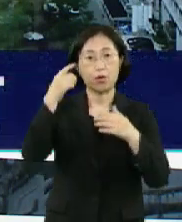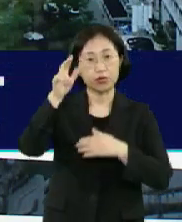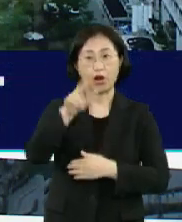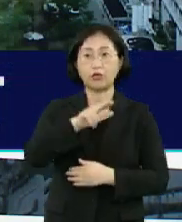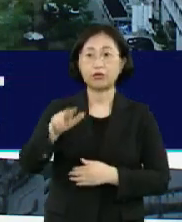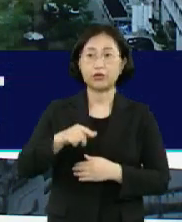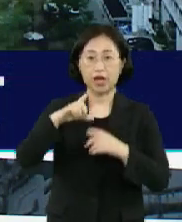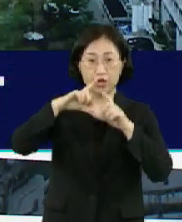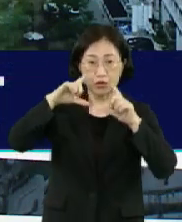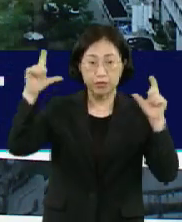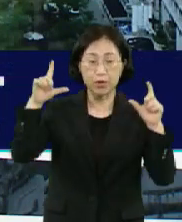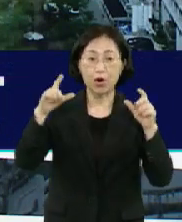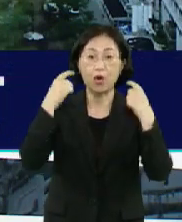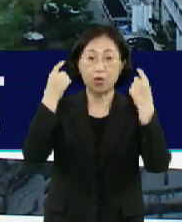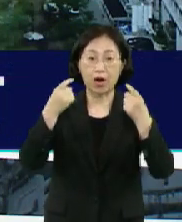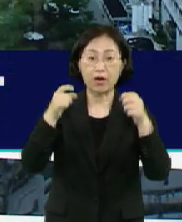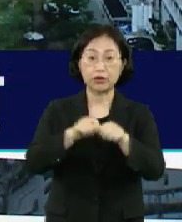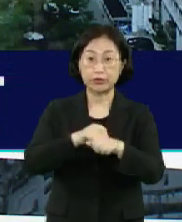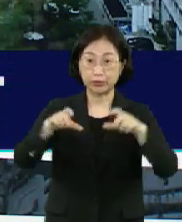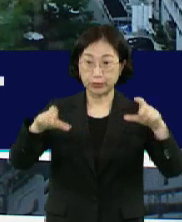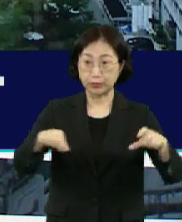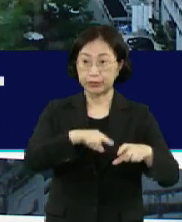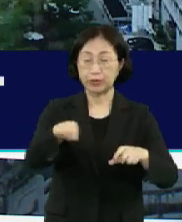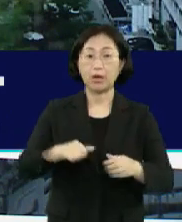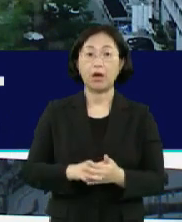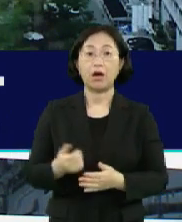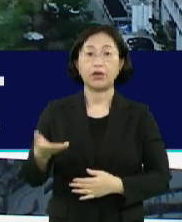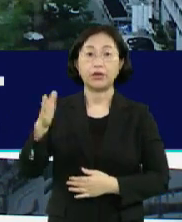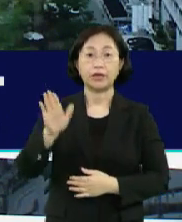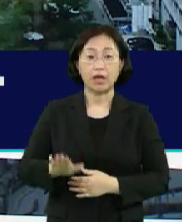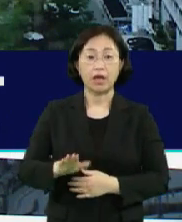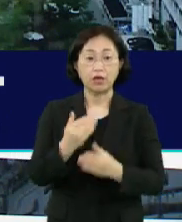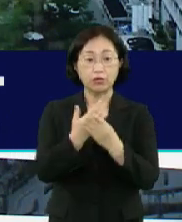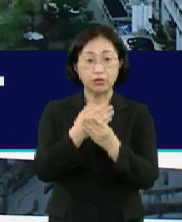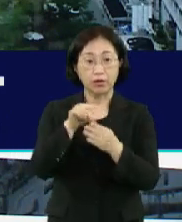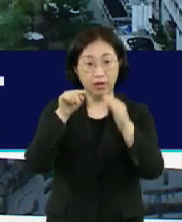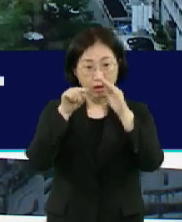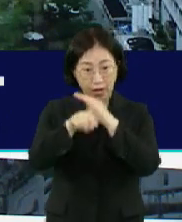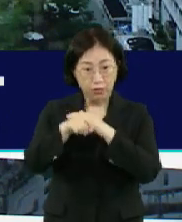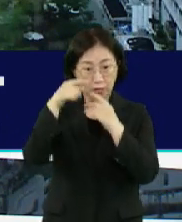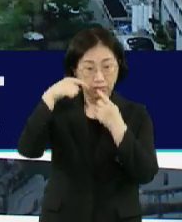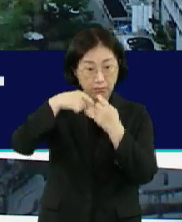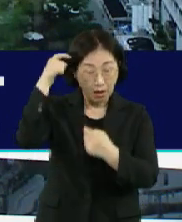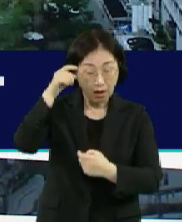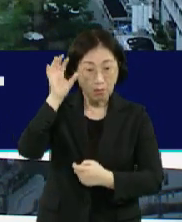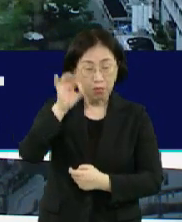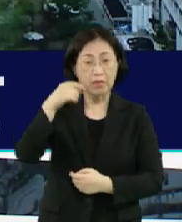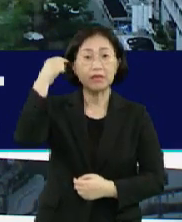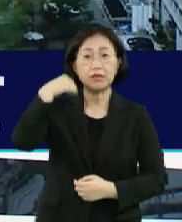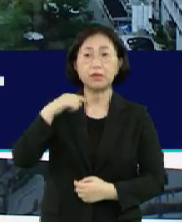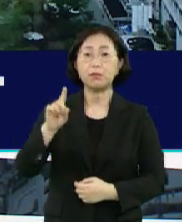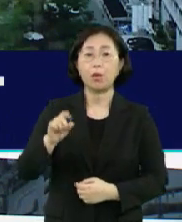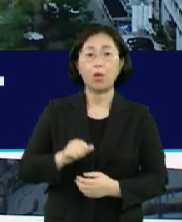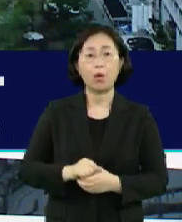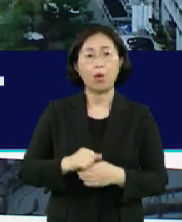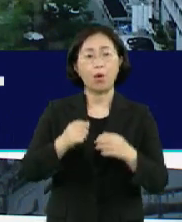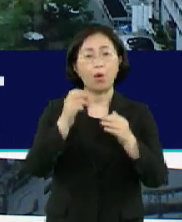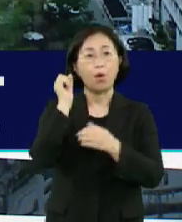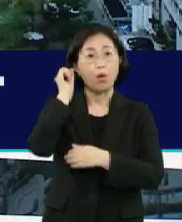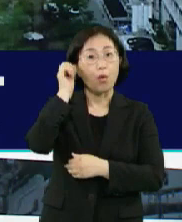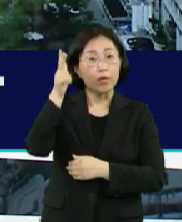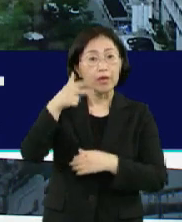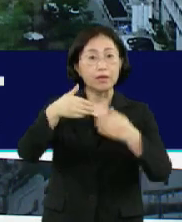지역의 관광산업 발전을 이끌었습니다. 그런데 요즘 유성에 가보면 아시겠지만 호텔들이